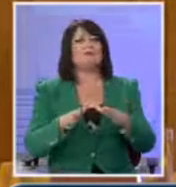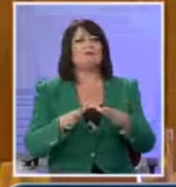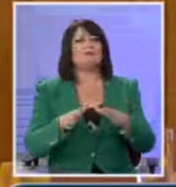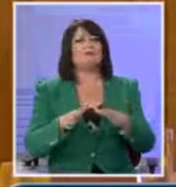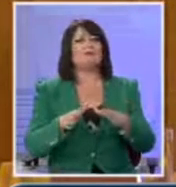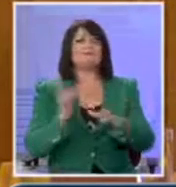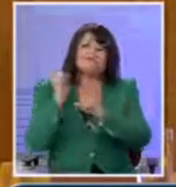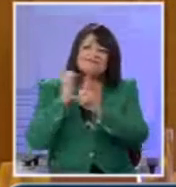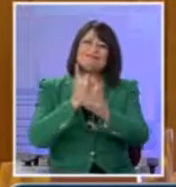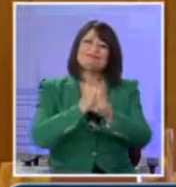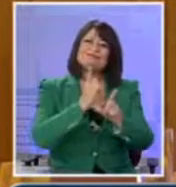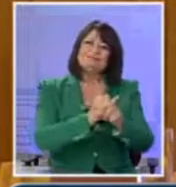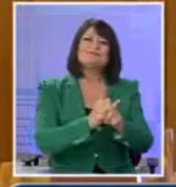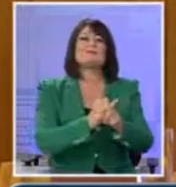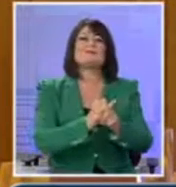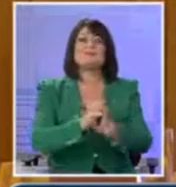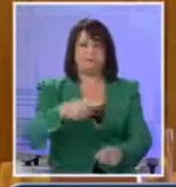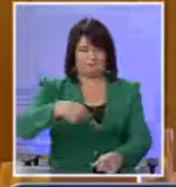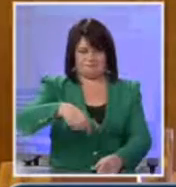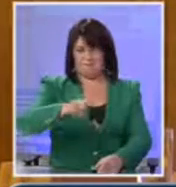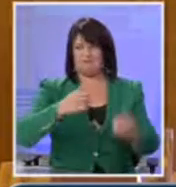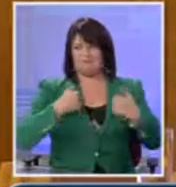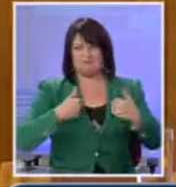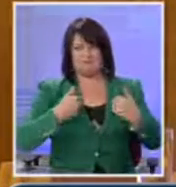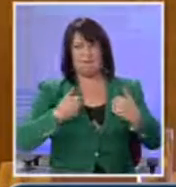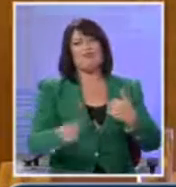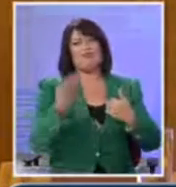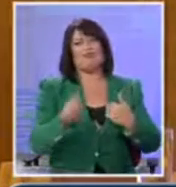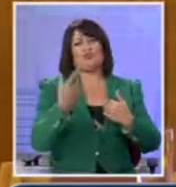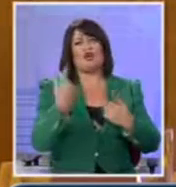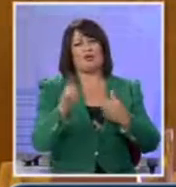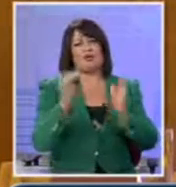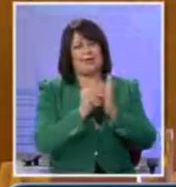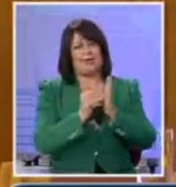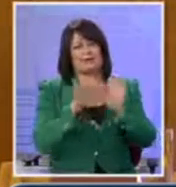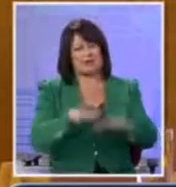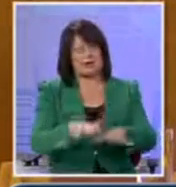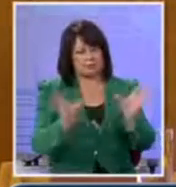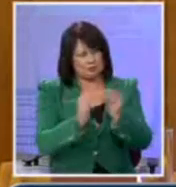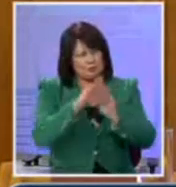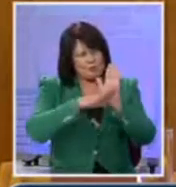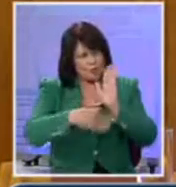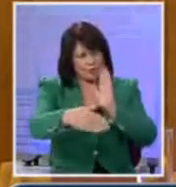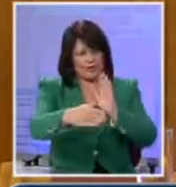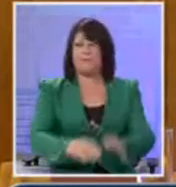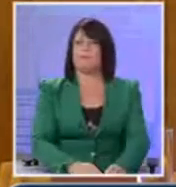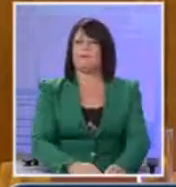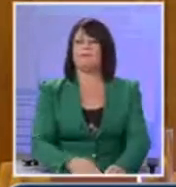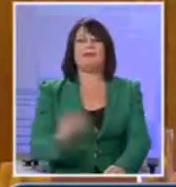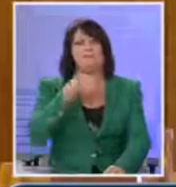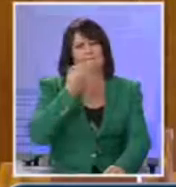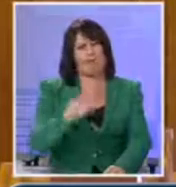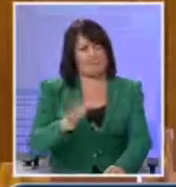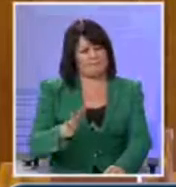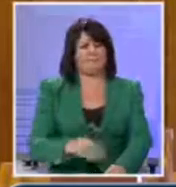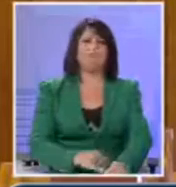την εξειδίκευση της επόμενης γενιάς προγραμμάτων που είναι για 100.000 ανέργους. Αναφέρθηκα σε αυτό πριν.